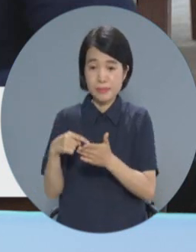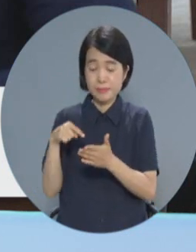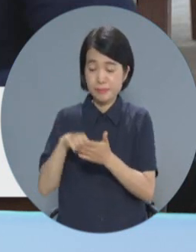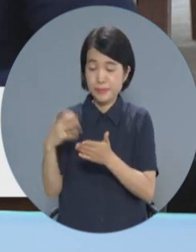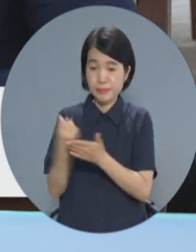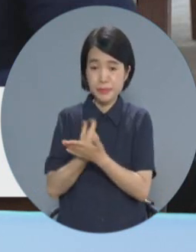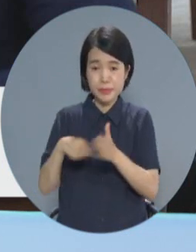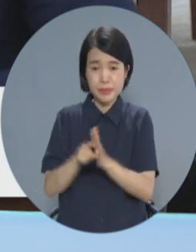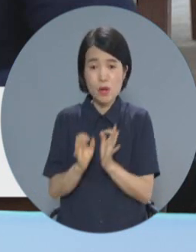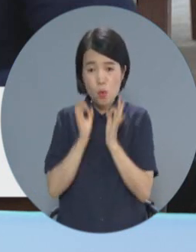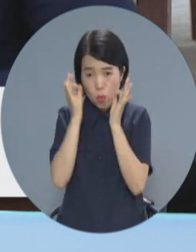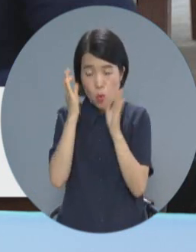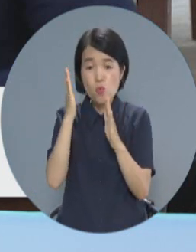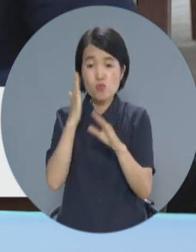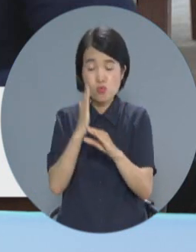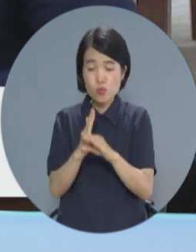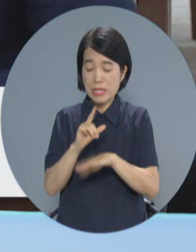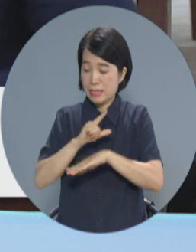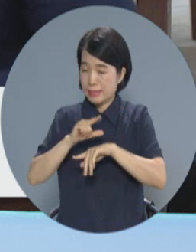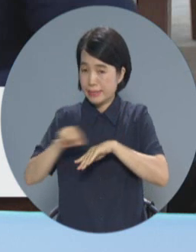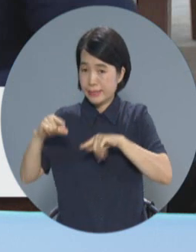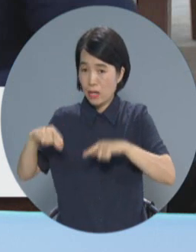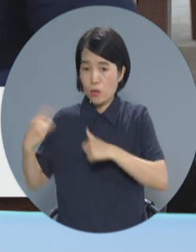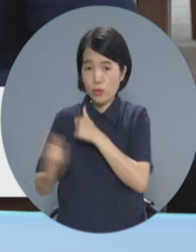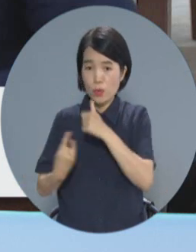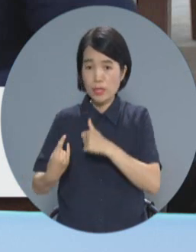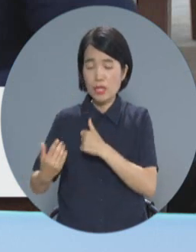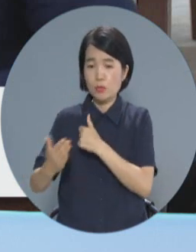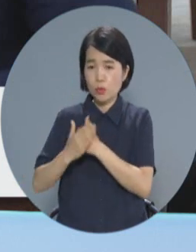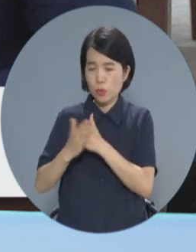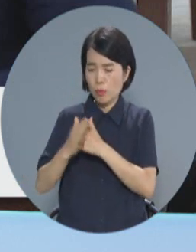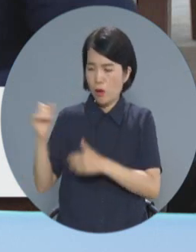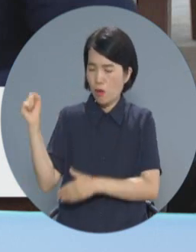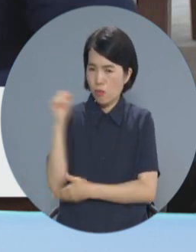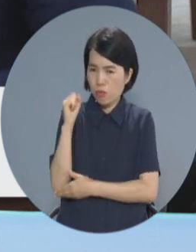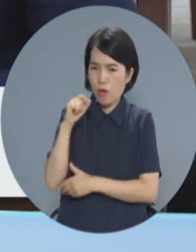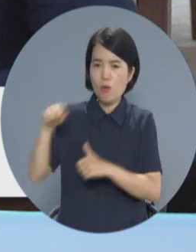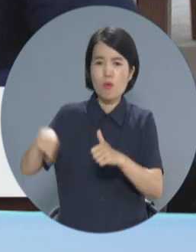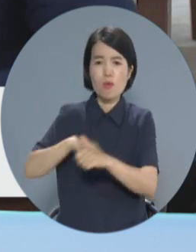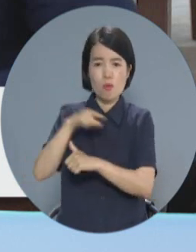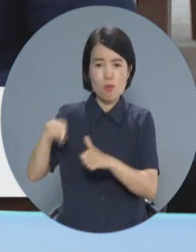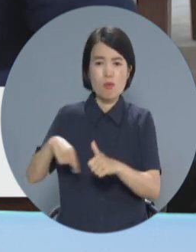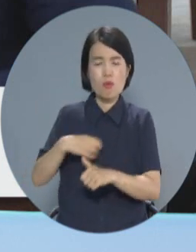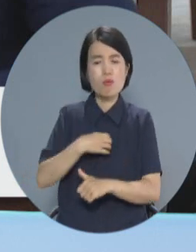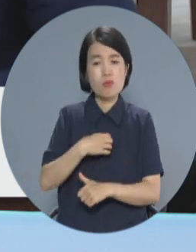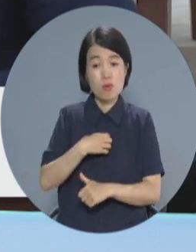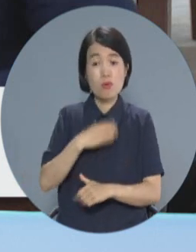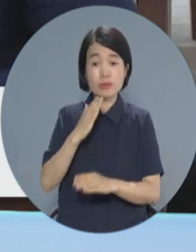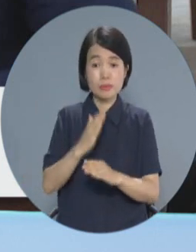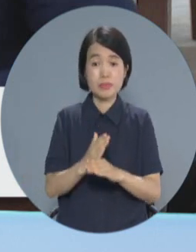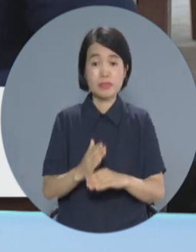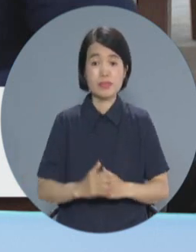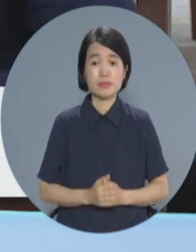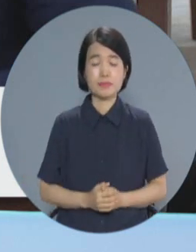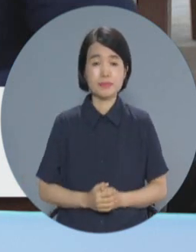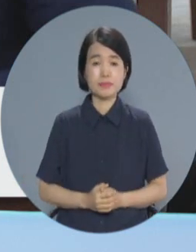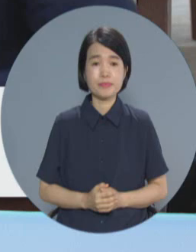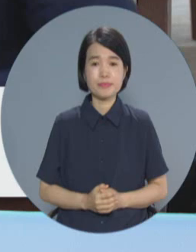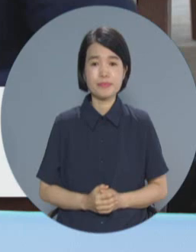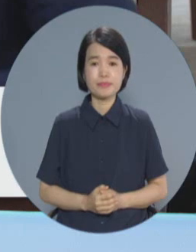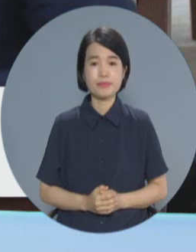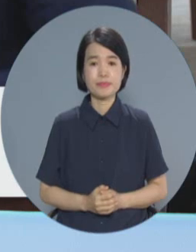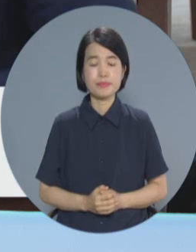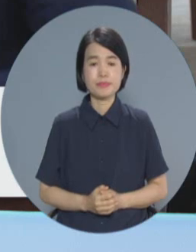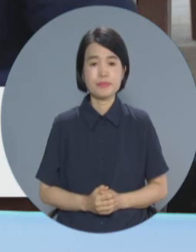들이고 있는 국민의힘 지역위원회는 그동안 가져온 지지 기반이 흔들리진 않을지 우려하는 분위기가 역력합니다.